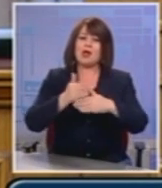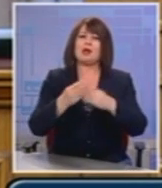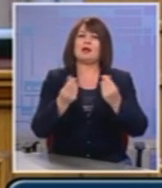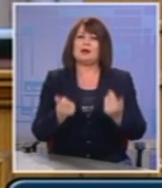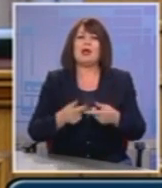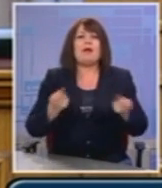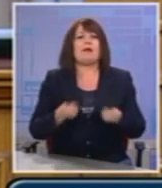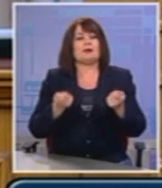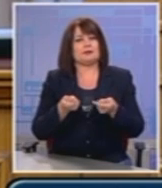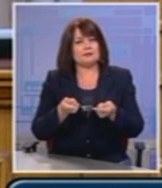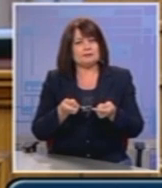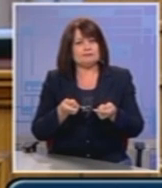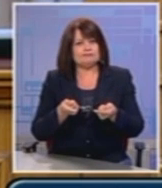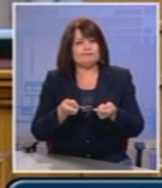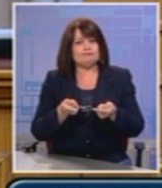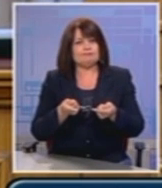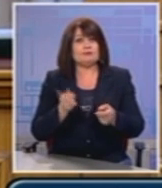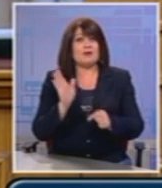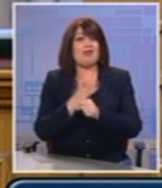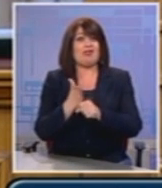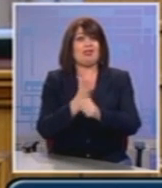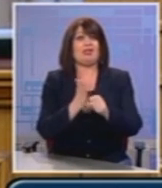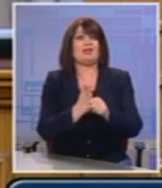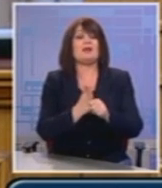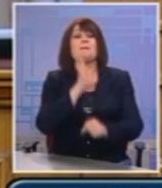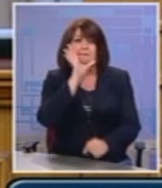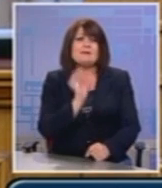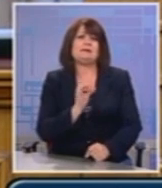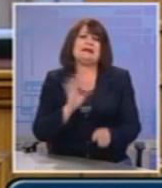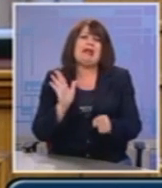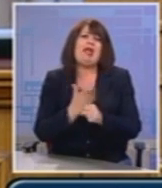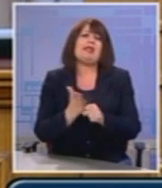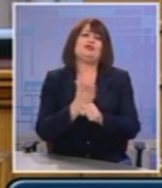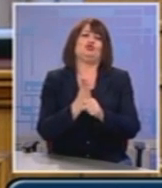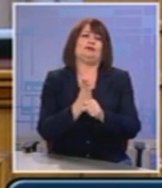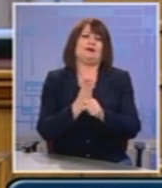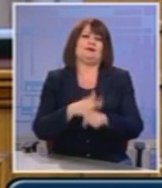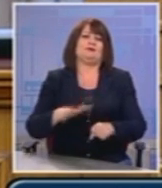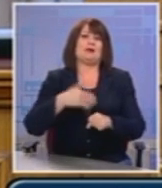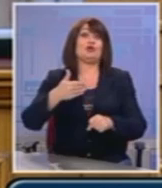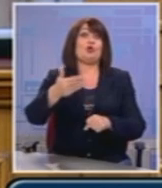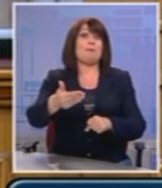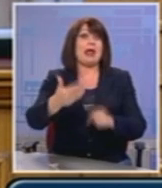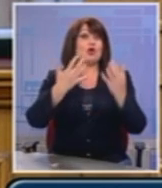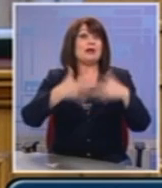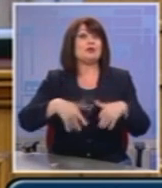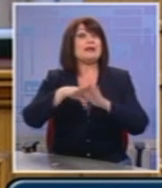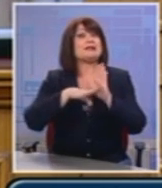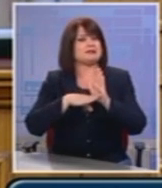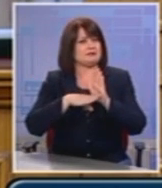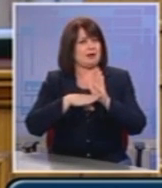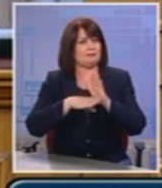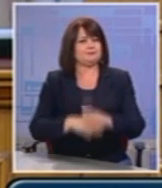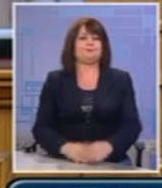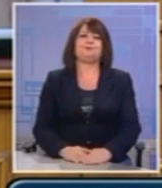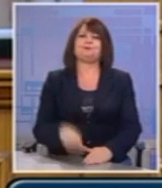ακολουθήθηκε είχε καταστρεπτικές κυριολεκτικά καταστρεπτικές συνέπειες για το μέλλον της λειτουργίας του συστήματος και εδώ